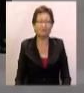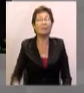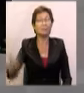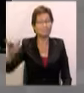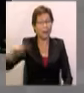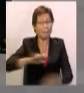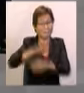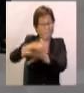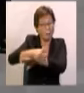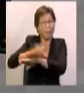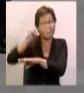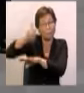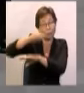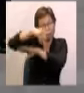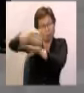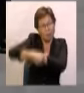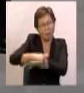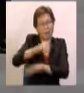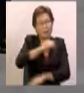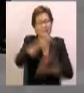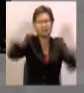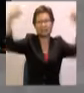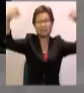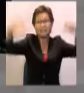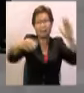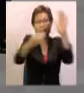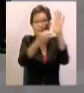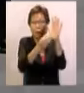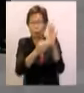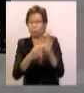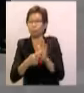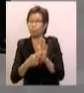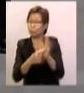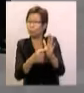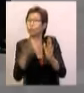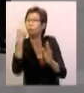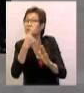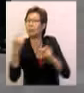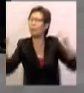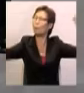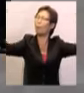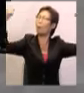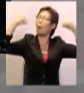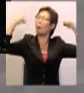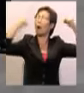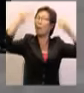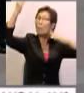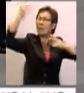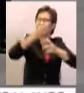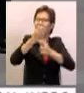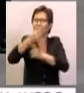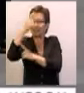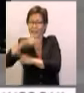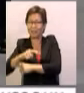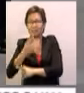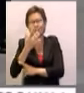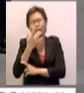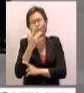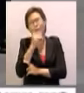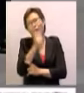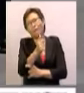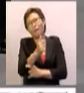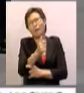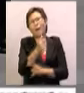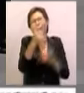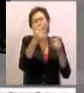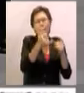Ya, malam esok Stadium Raja Manggala bakal menyaksikan siapa lebih perkasa, Malaysia atau Thailand. Nasib beberapa